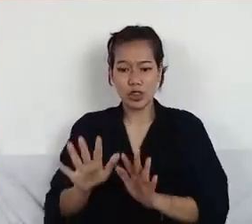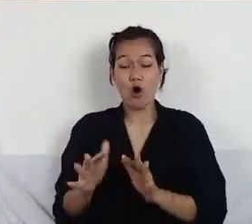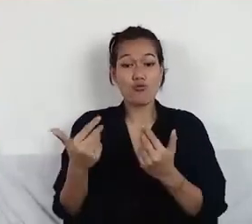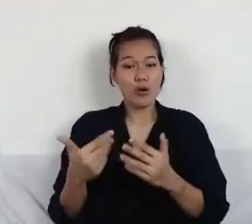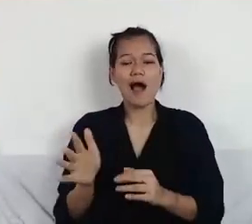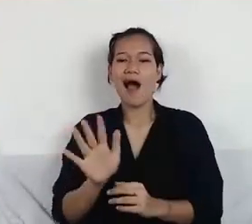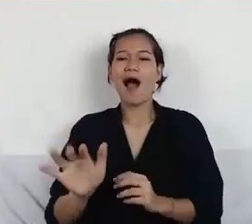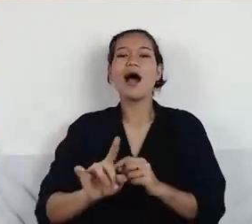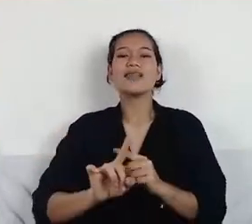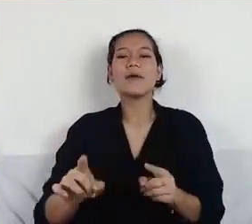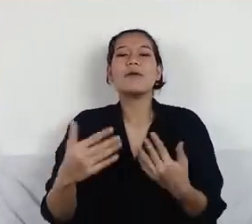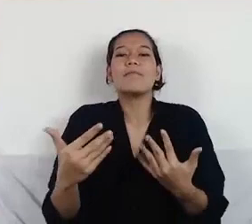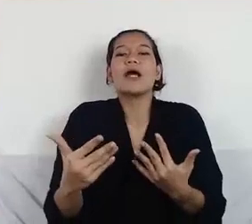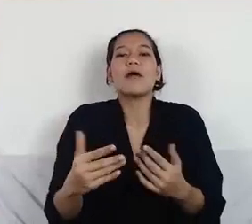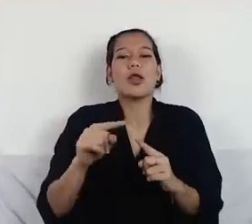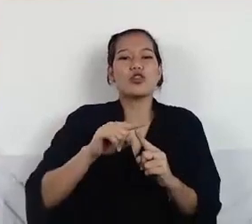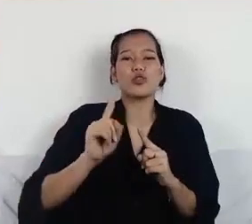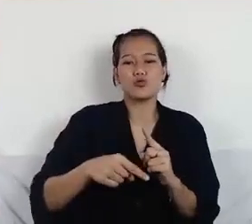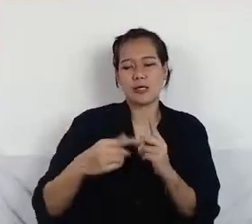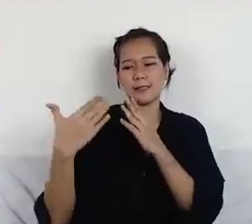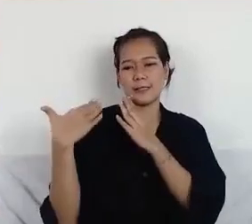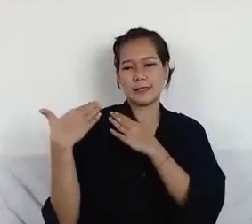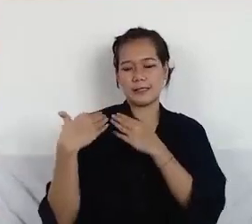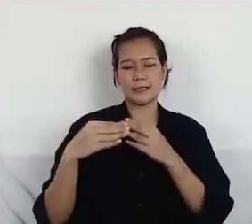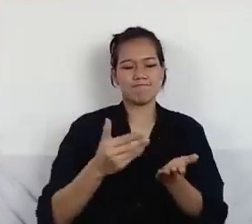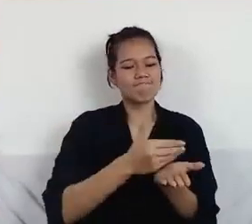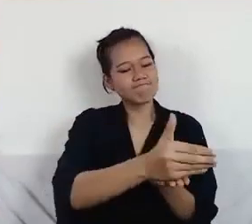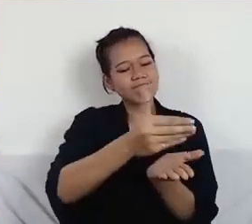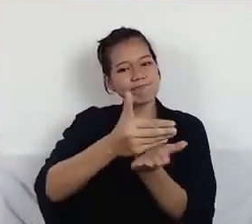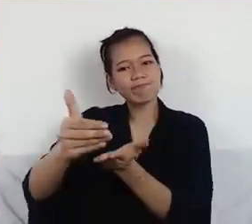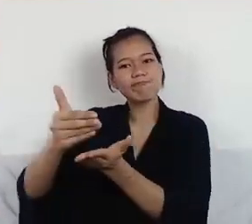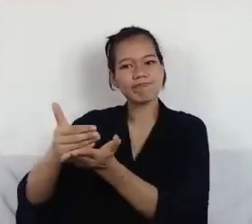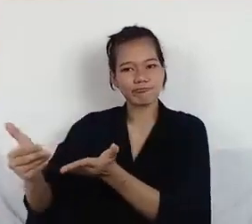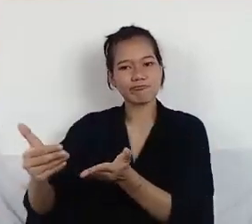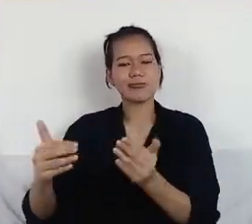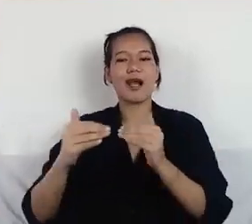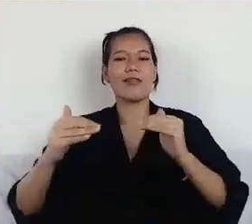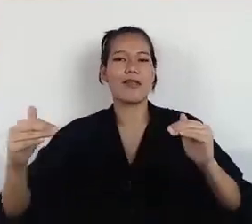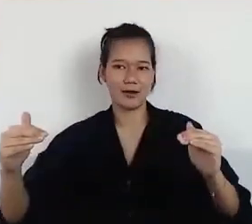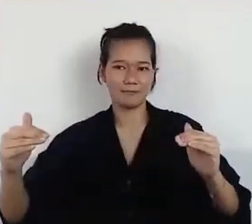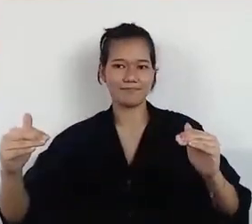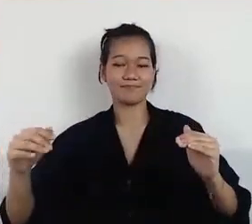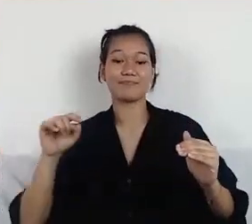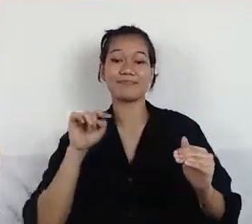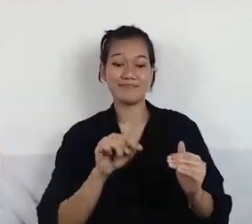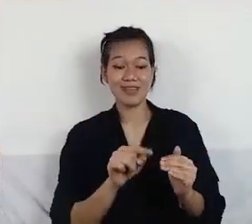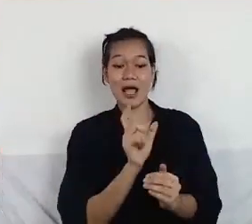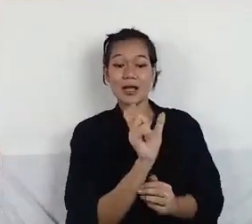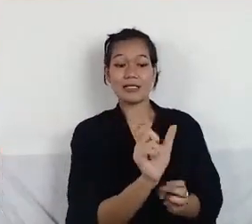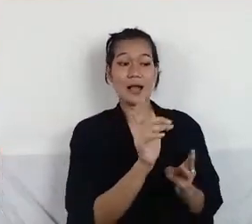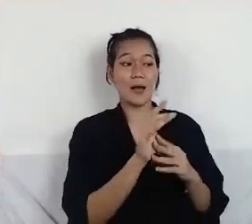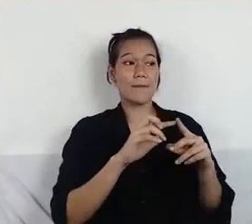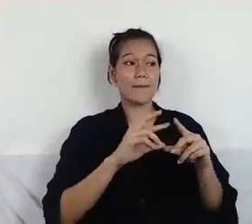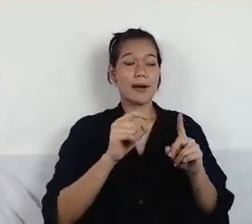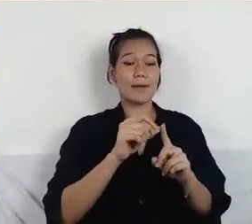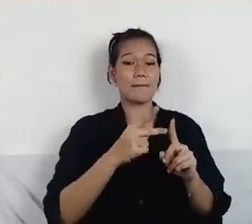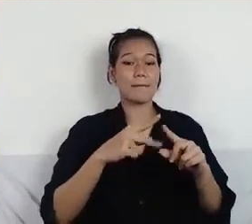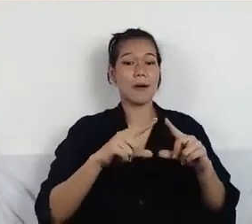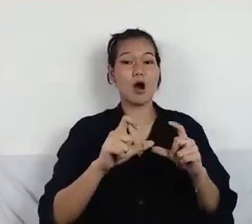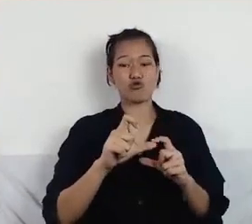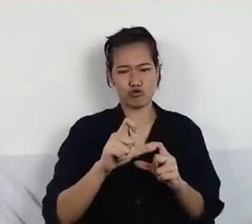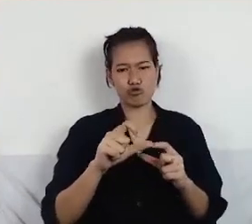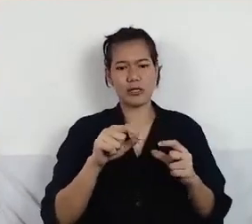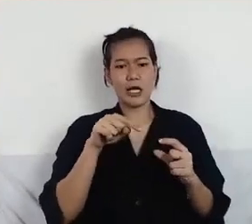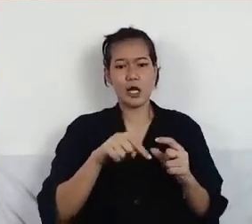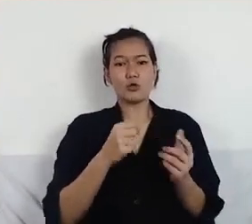juga tentang pembagian kerja. Dan di balik Mapalus itu, saudaraku, setidaknya ada 3